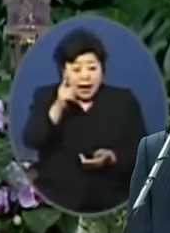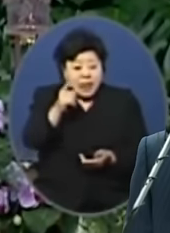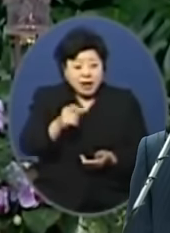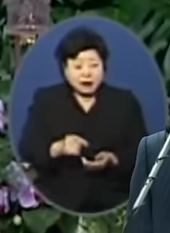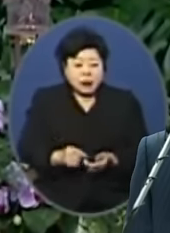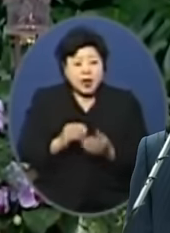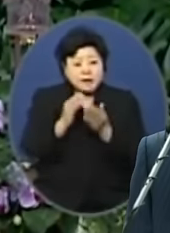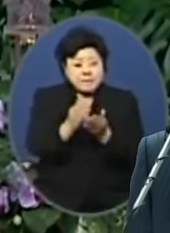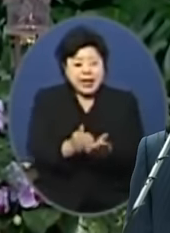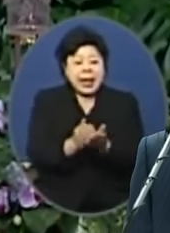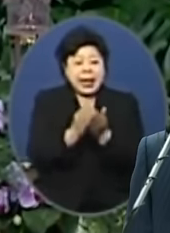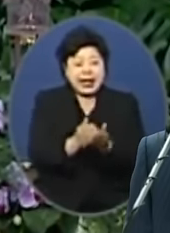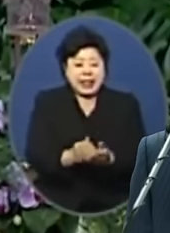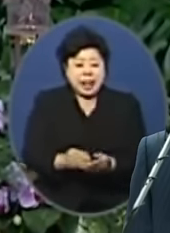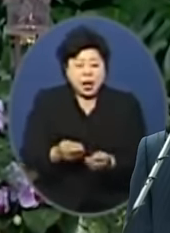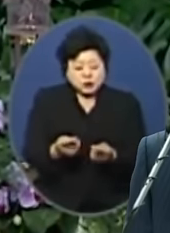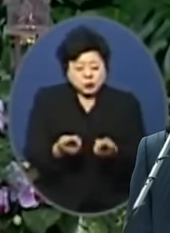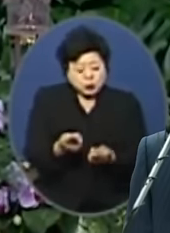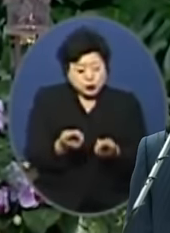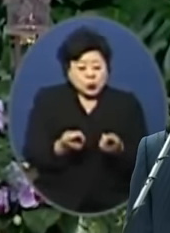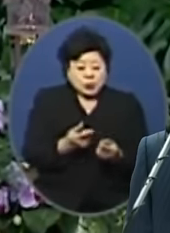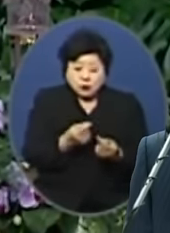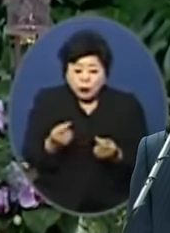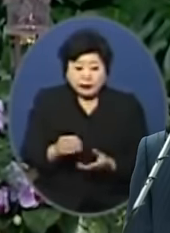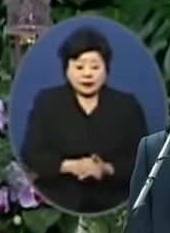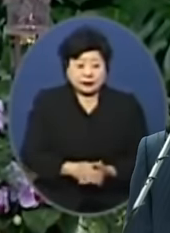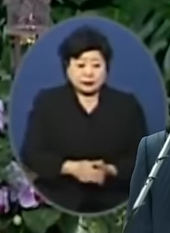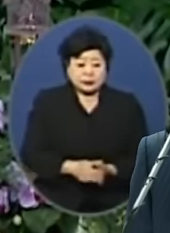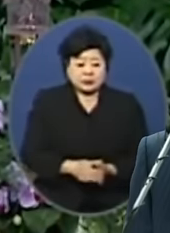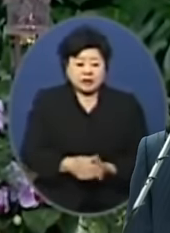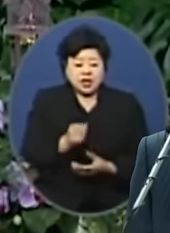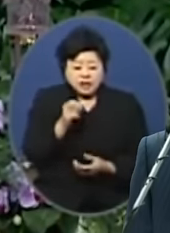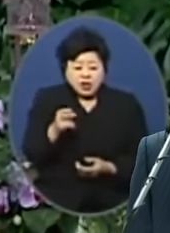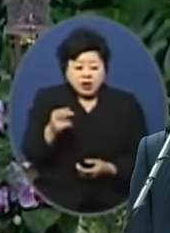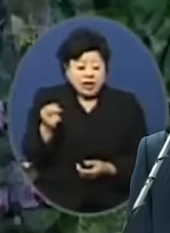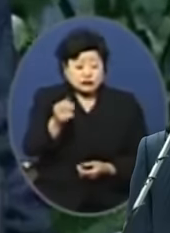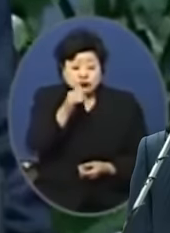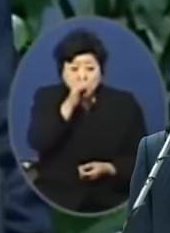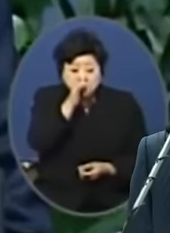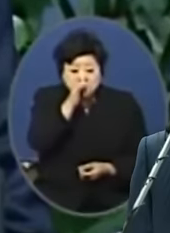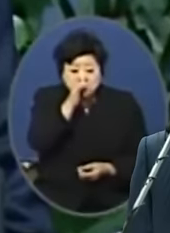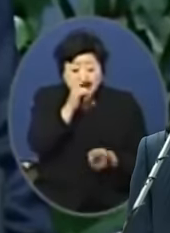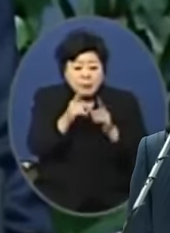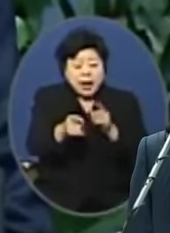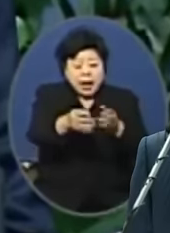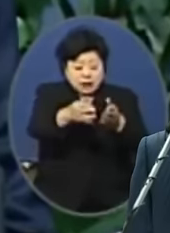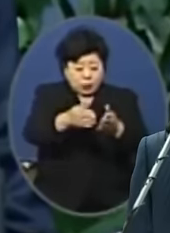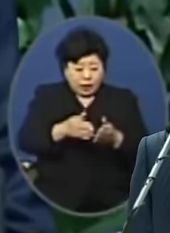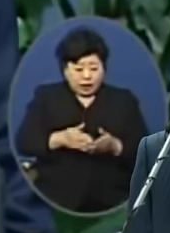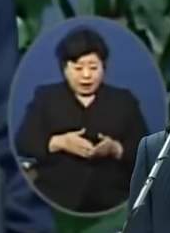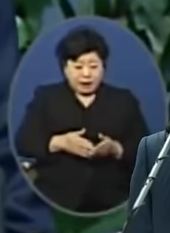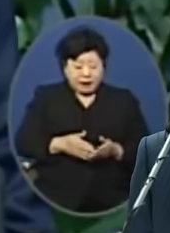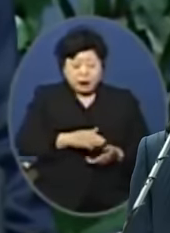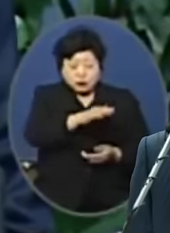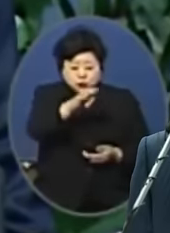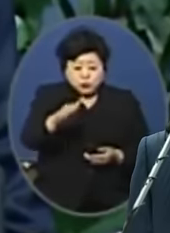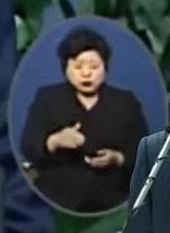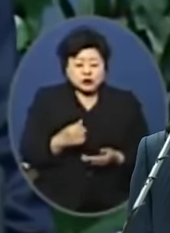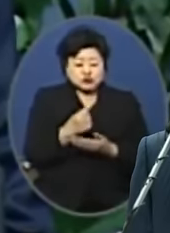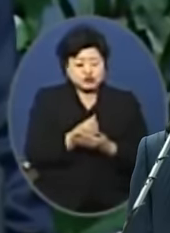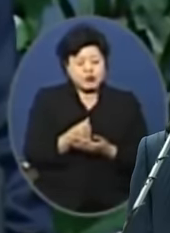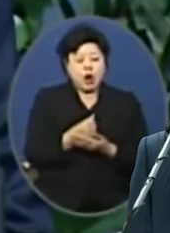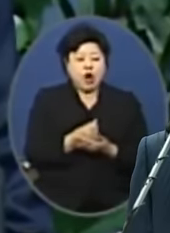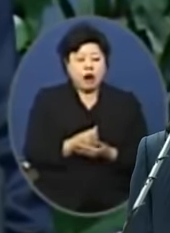배를 조종해가는 것처럼 혀를 가지고서 말을 통해서 우리의